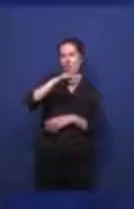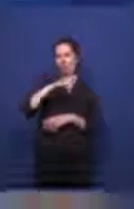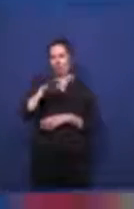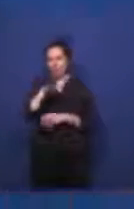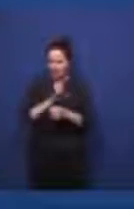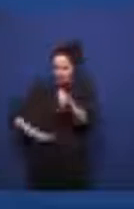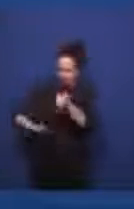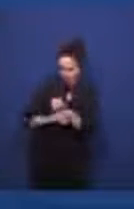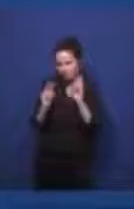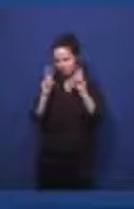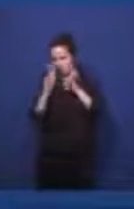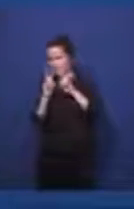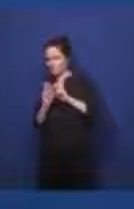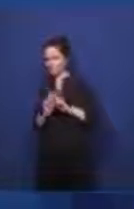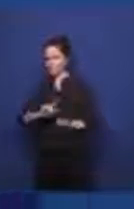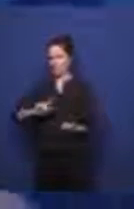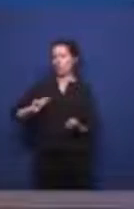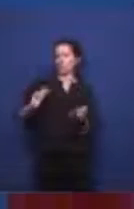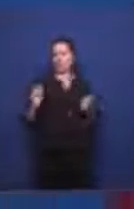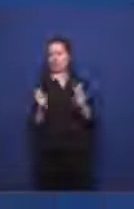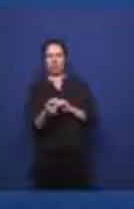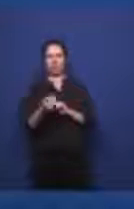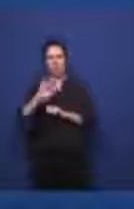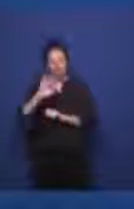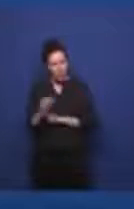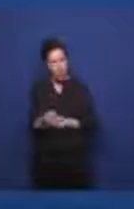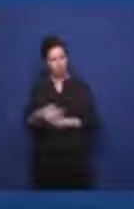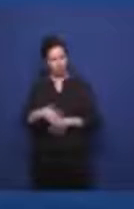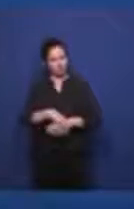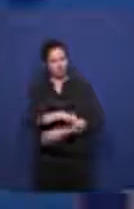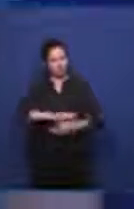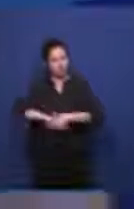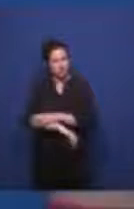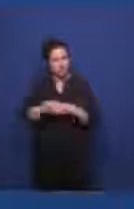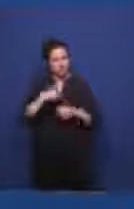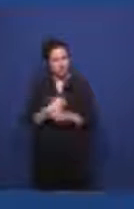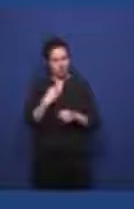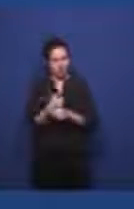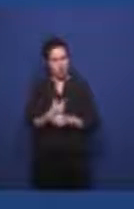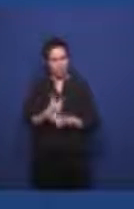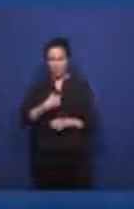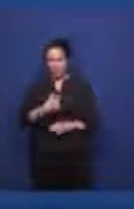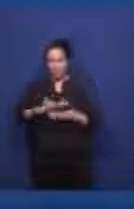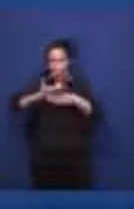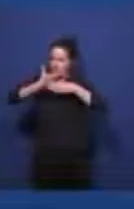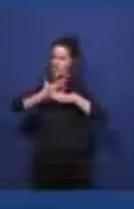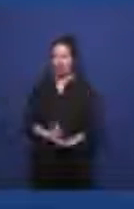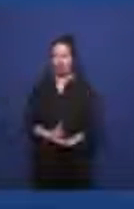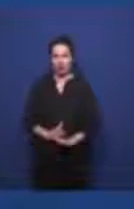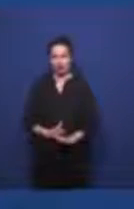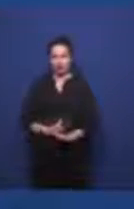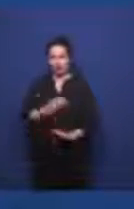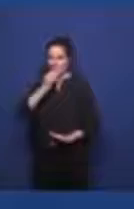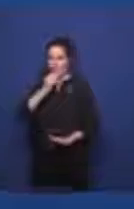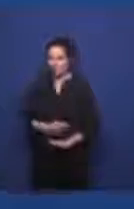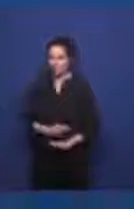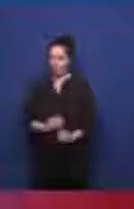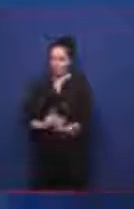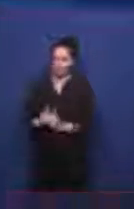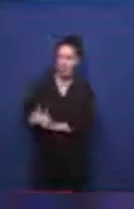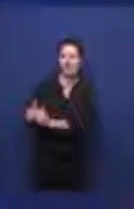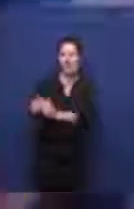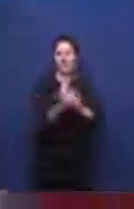refonder. La tâche sera immense. J'y suis prêt, à vos côtés.